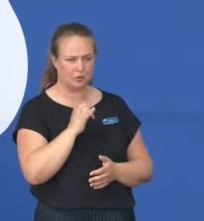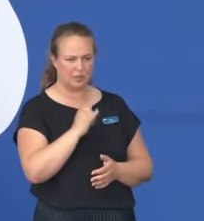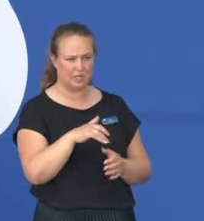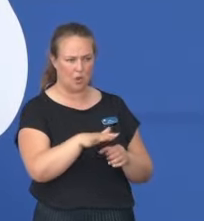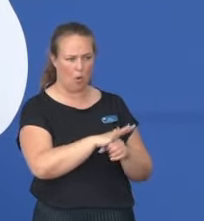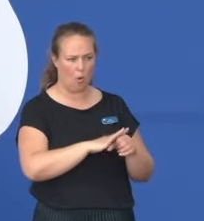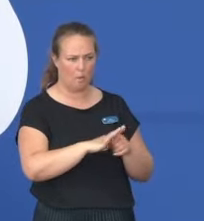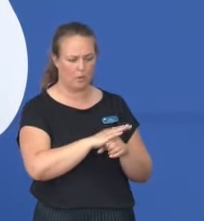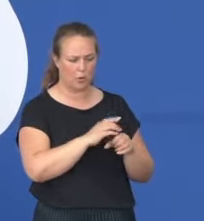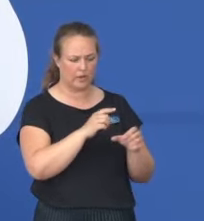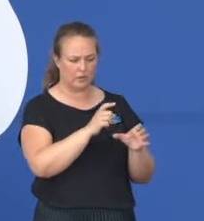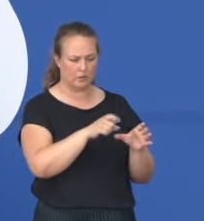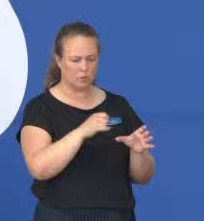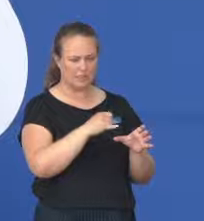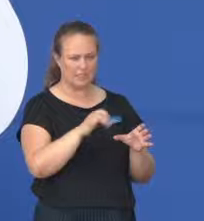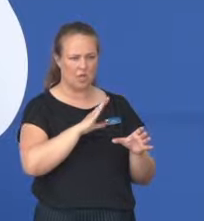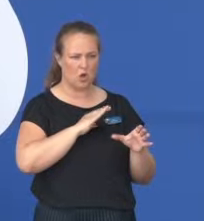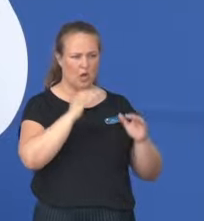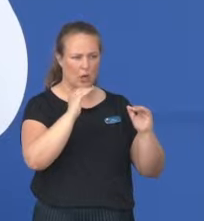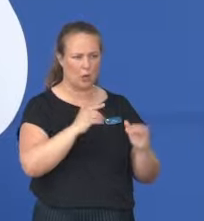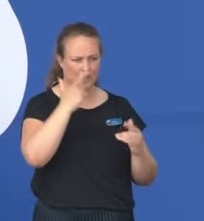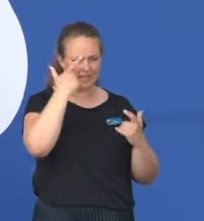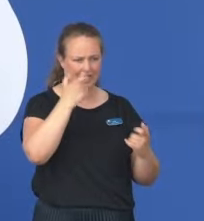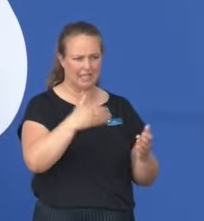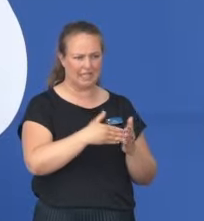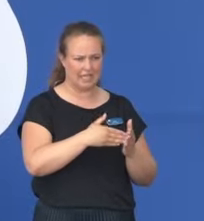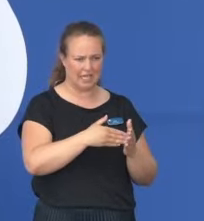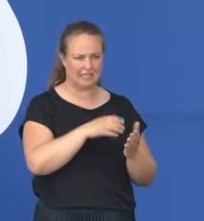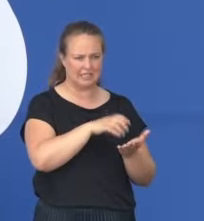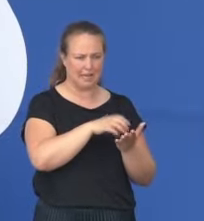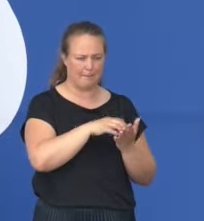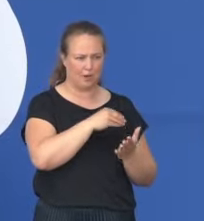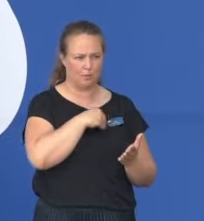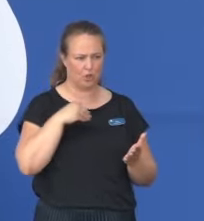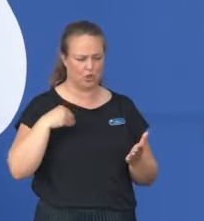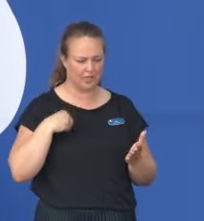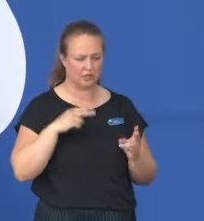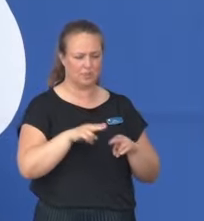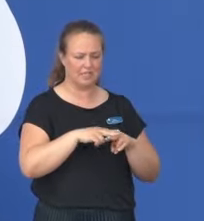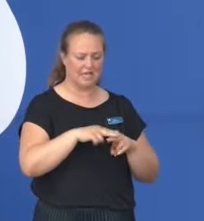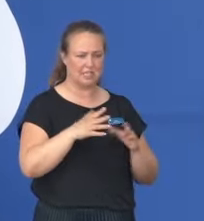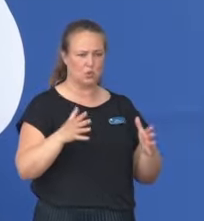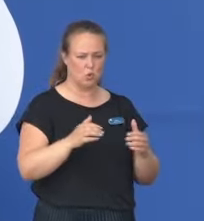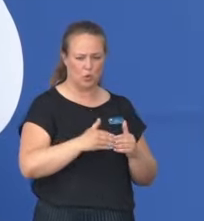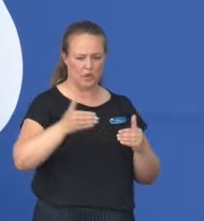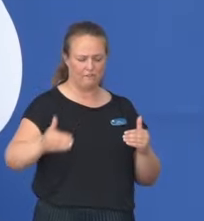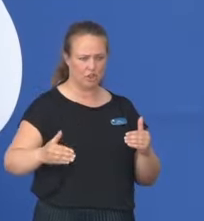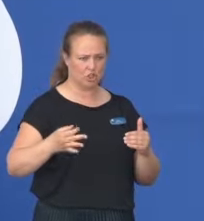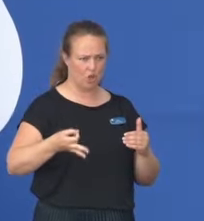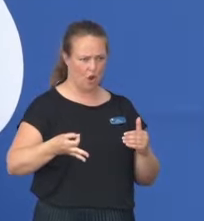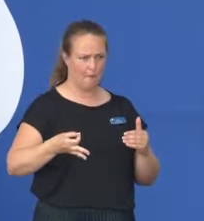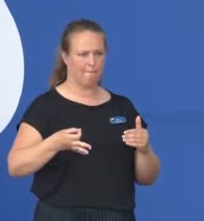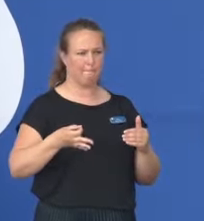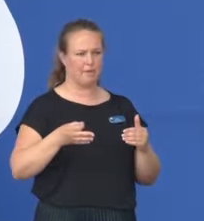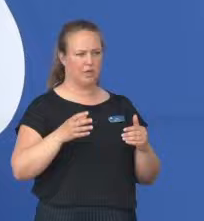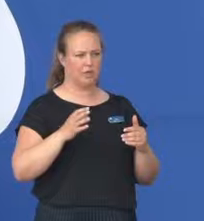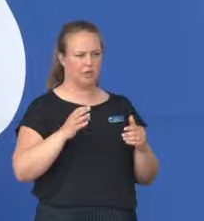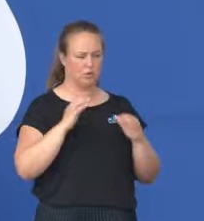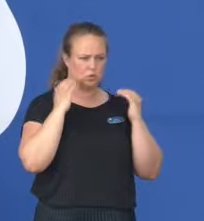till samhället och myndigheter som känner stort utanförskap och socioekonomisk utsatthet, hur de